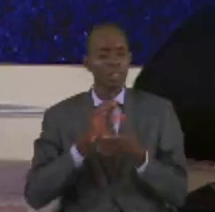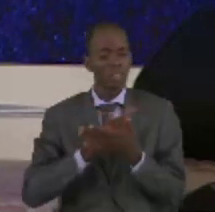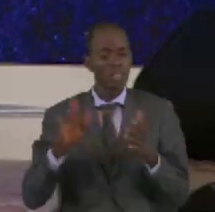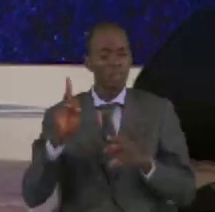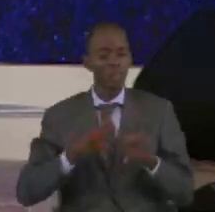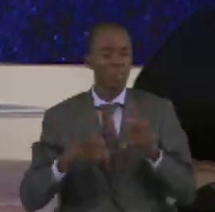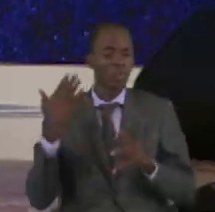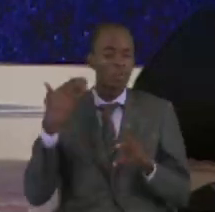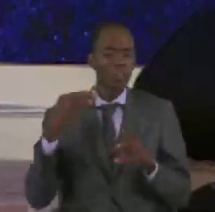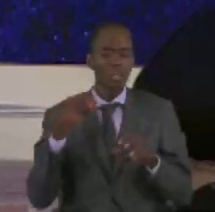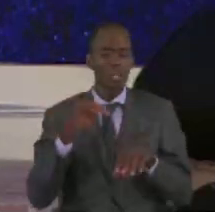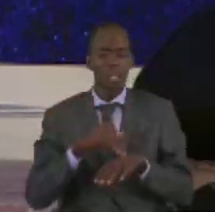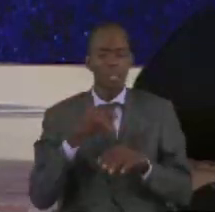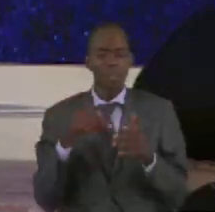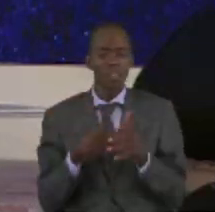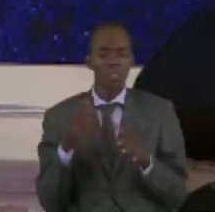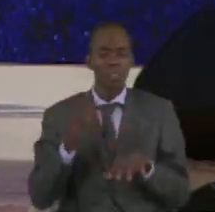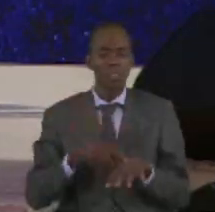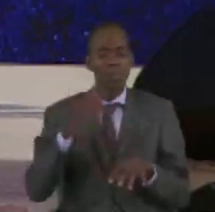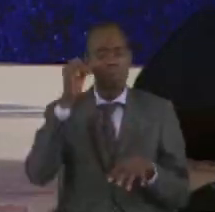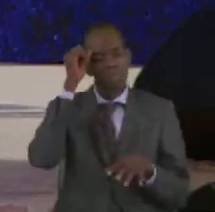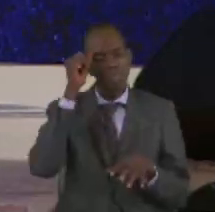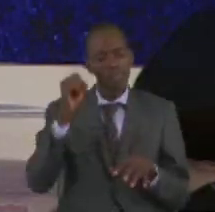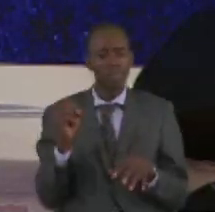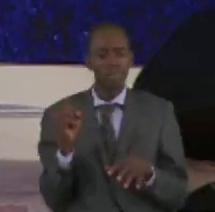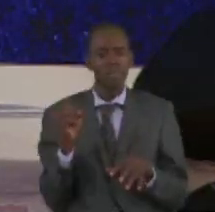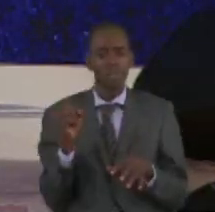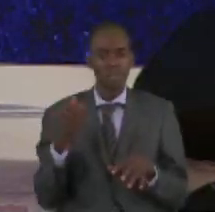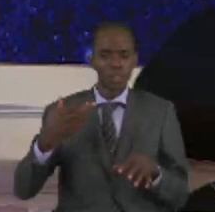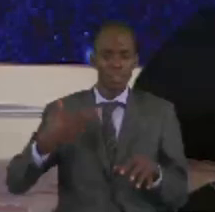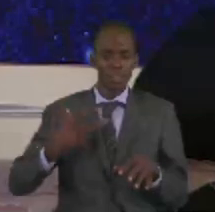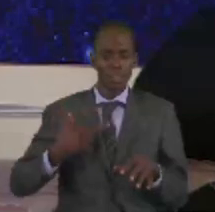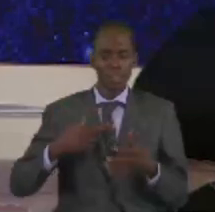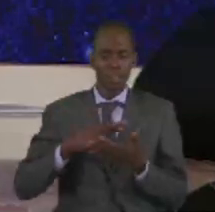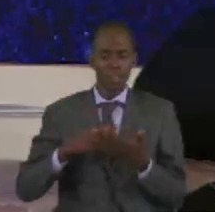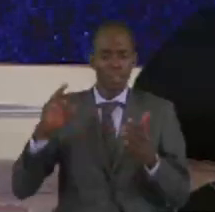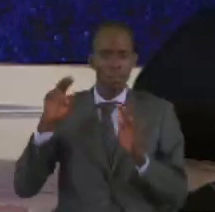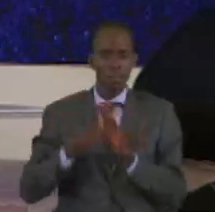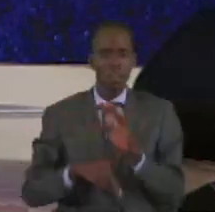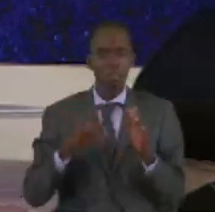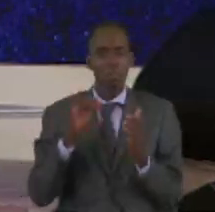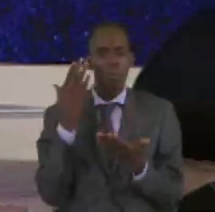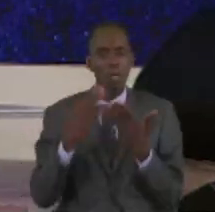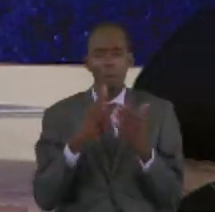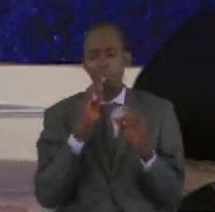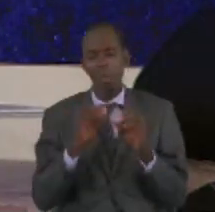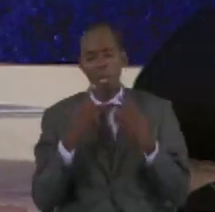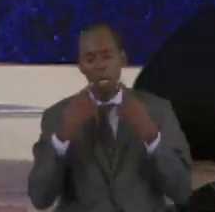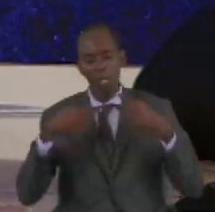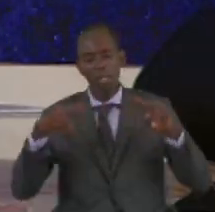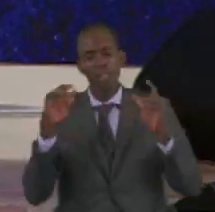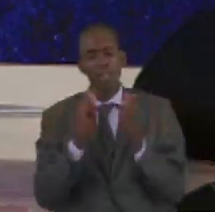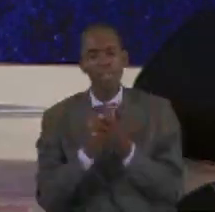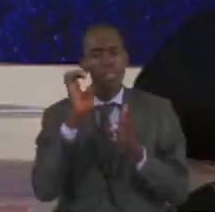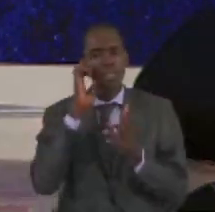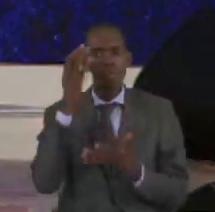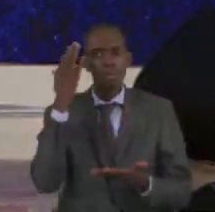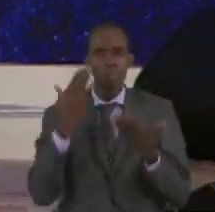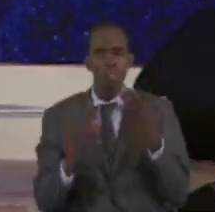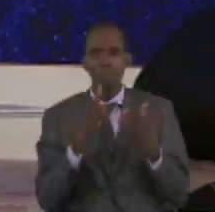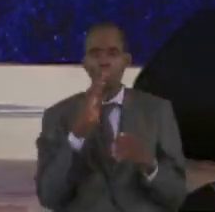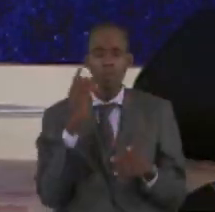passé. En ce temps-ci, dans le temps présent, de montrer sa justice dans le temps présent, de manière